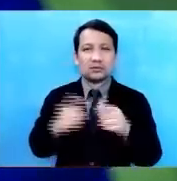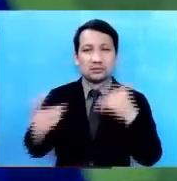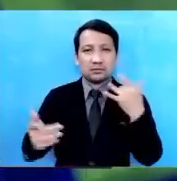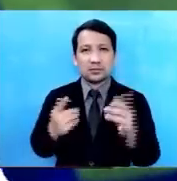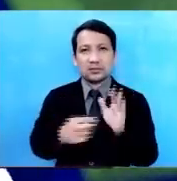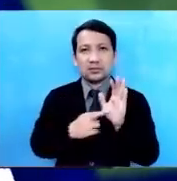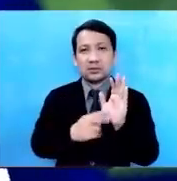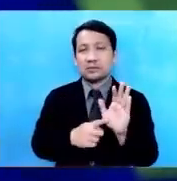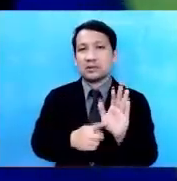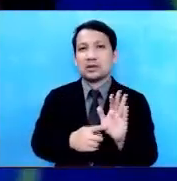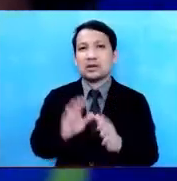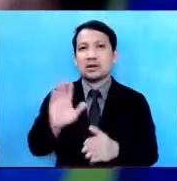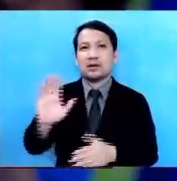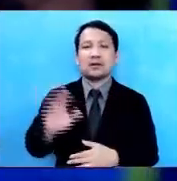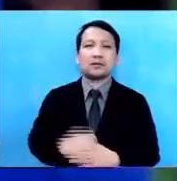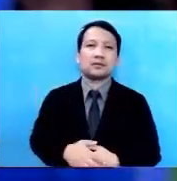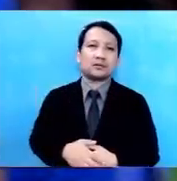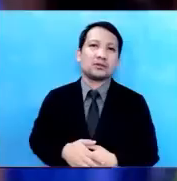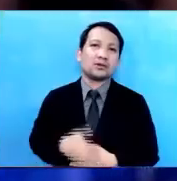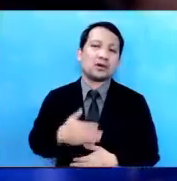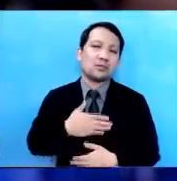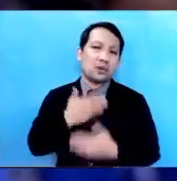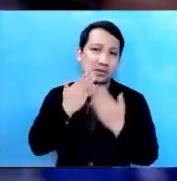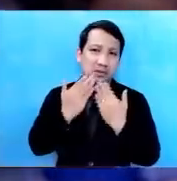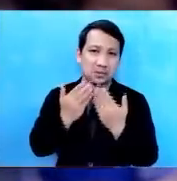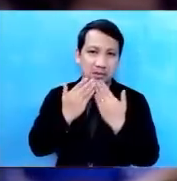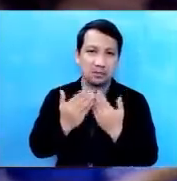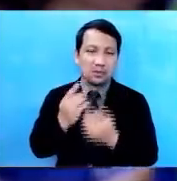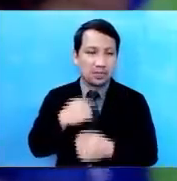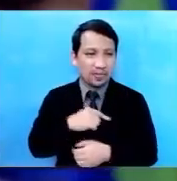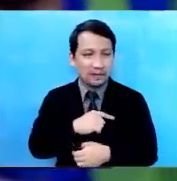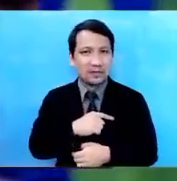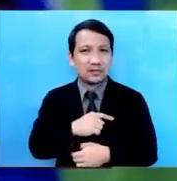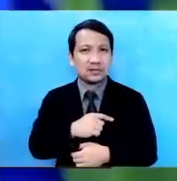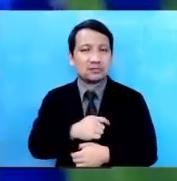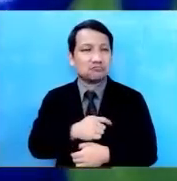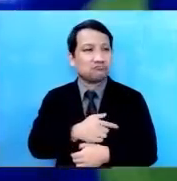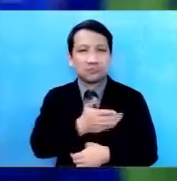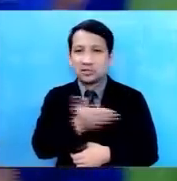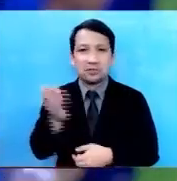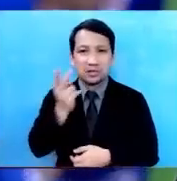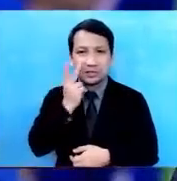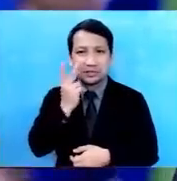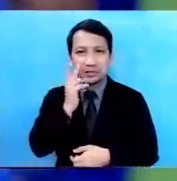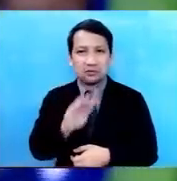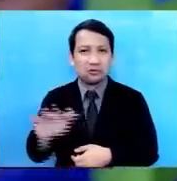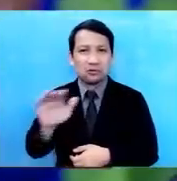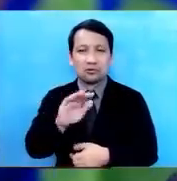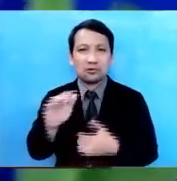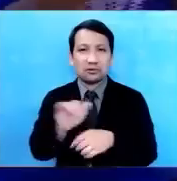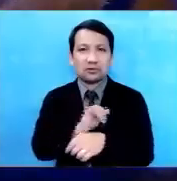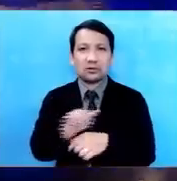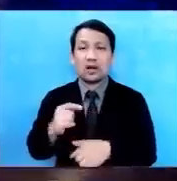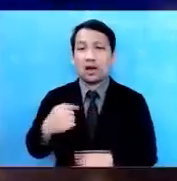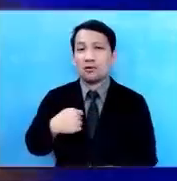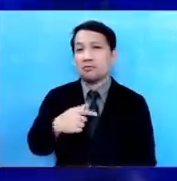And I'm just so grateful for their effort. And, you know, I'm the lucky guy.